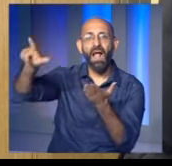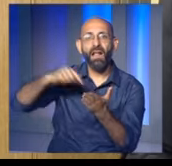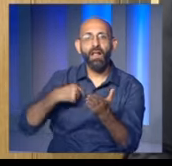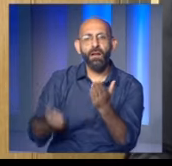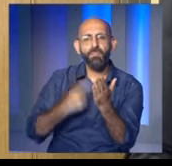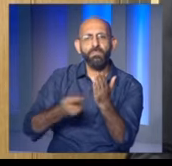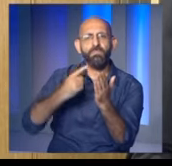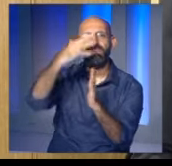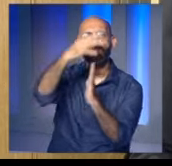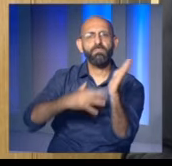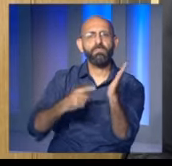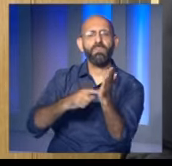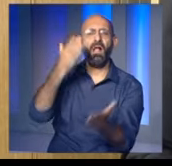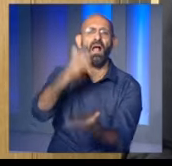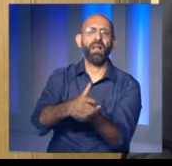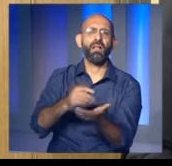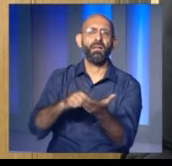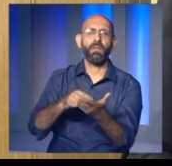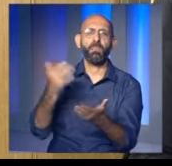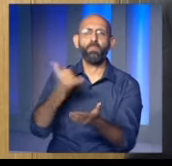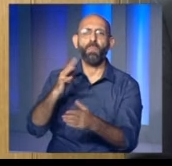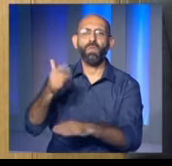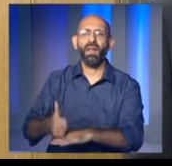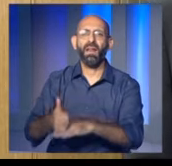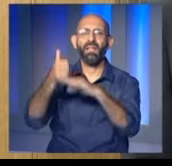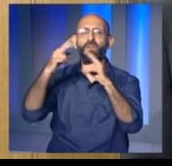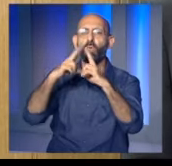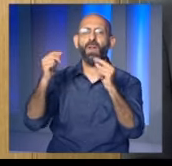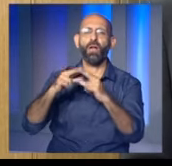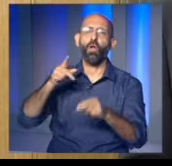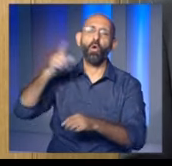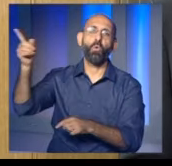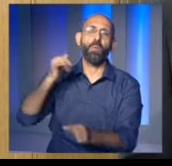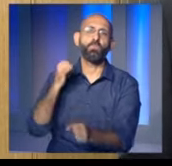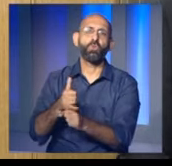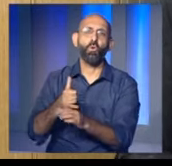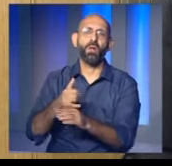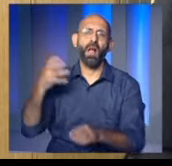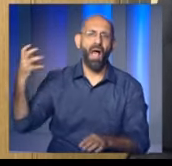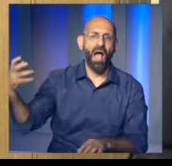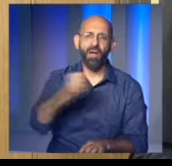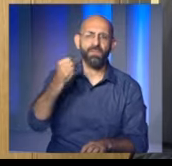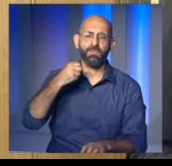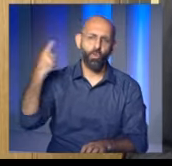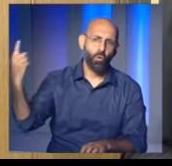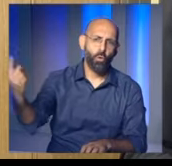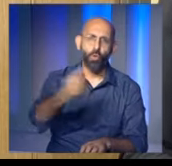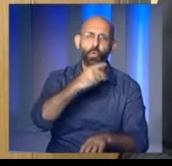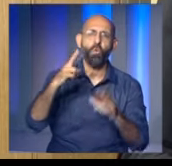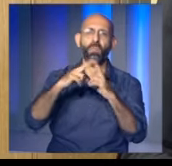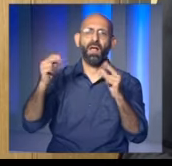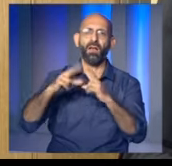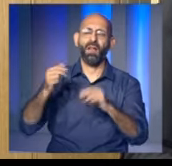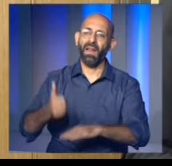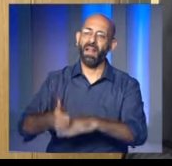أن تمارسها، وصلاحية رئيس الحكومة كما جاء في رسالتي هي في هذا الأمر كصلاحية